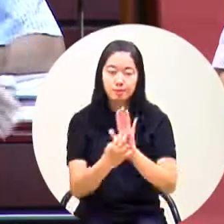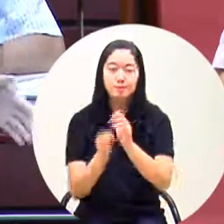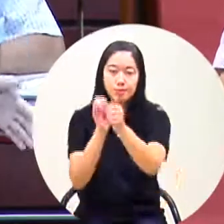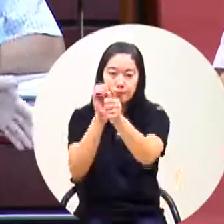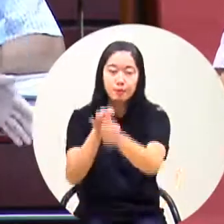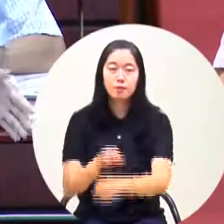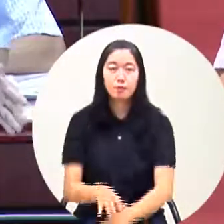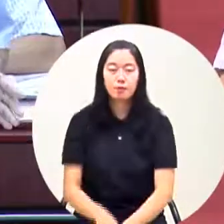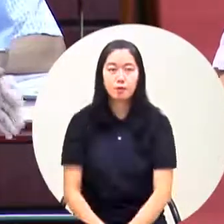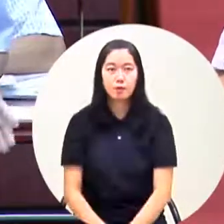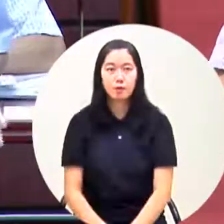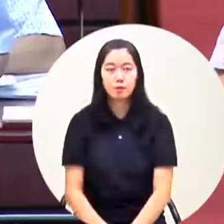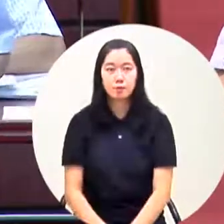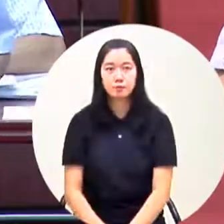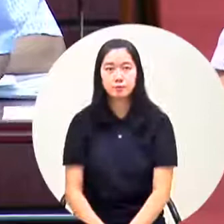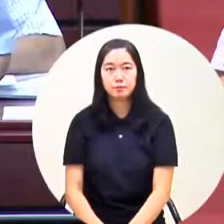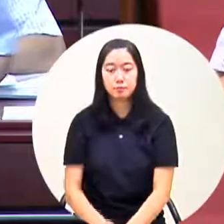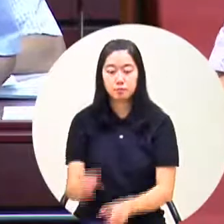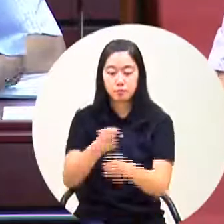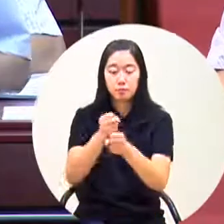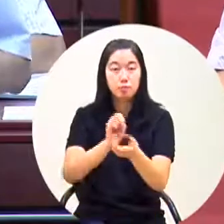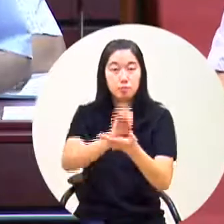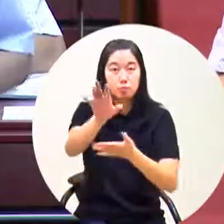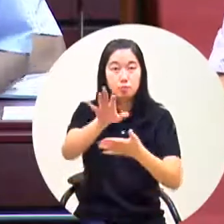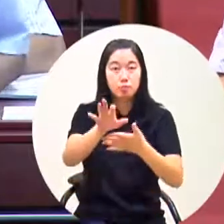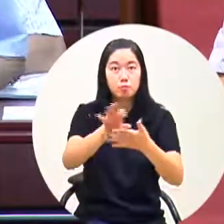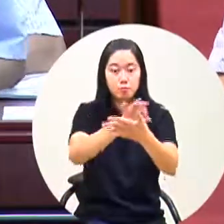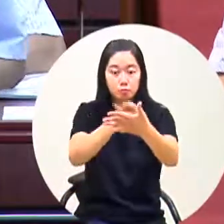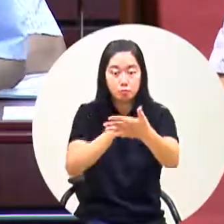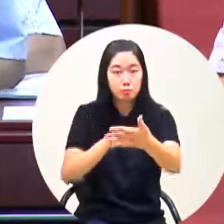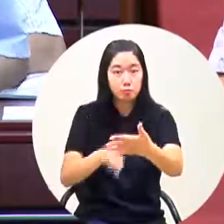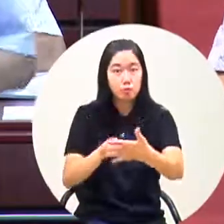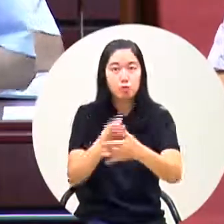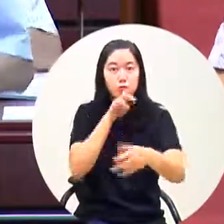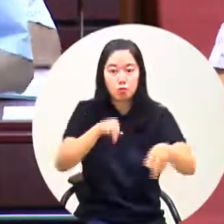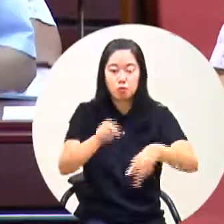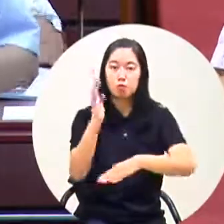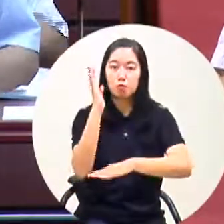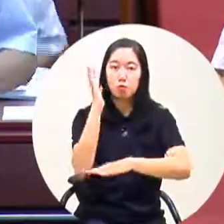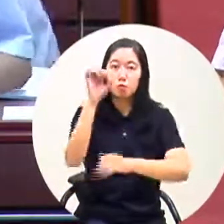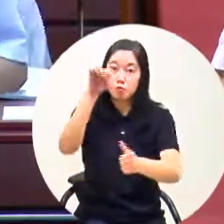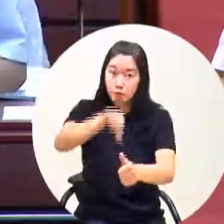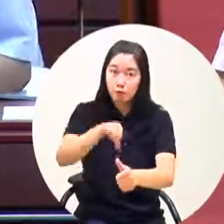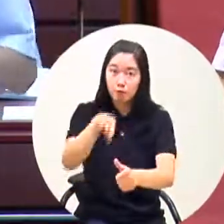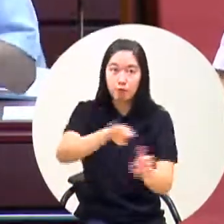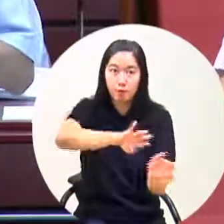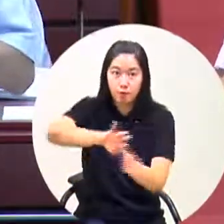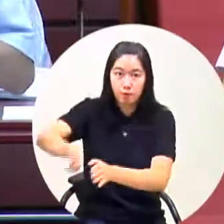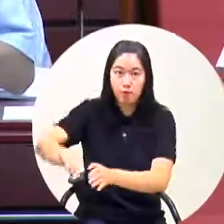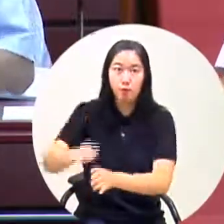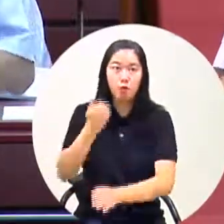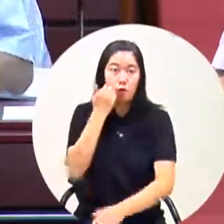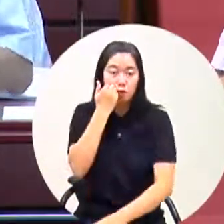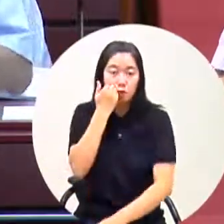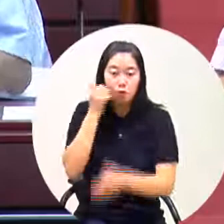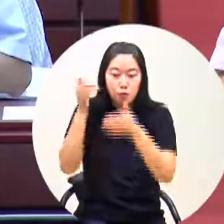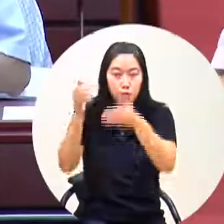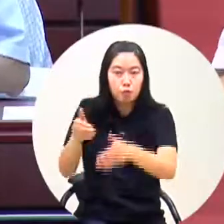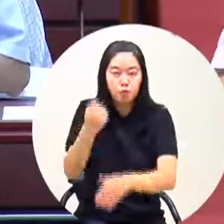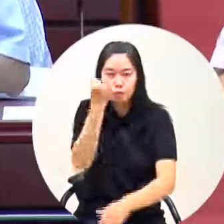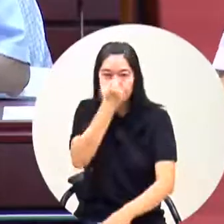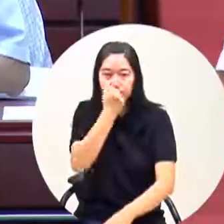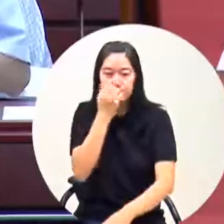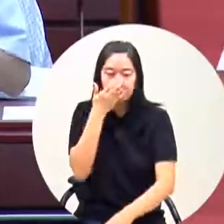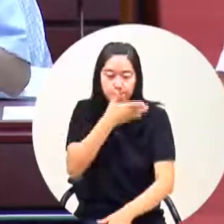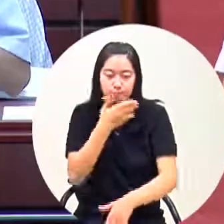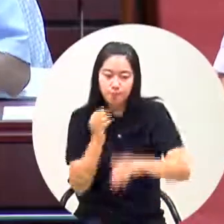实都伫个业务报告里面列出来是行政法的部分，另外偷牌的部分几乎